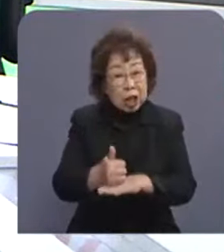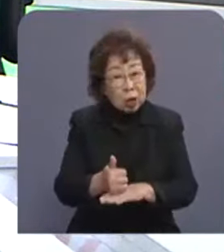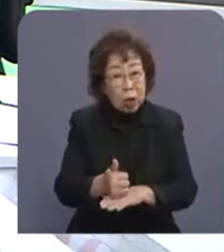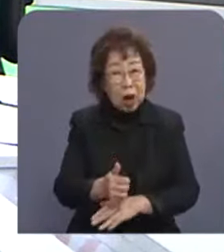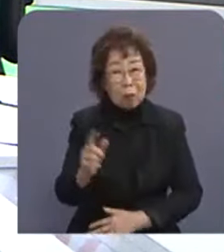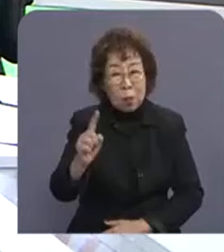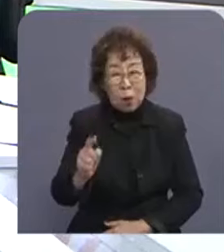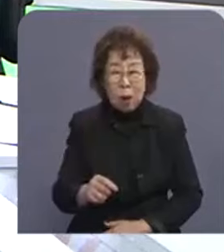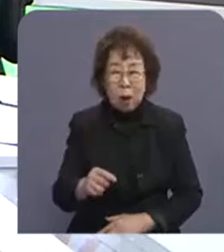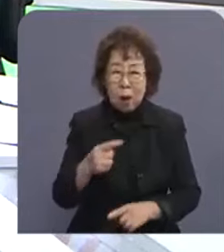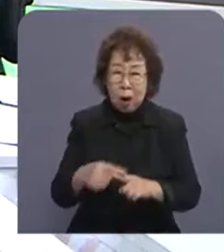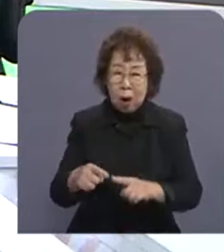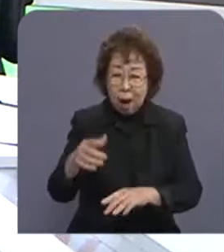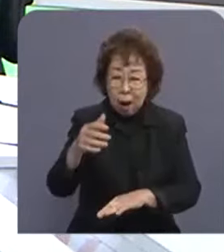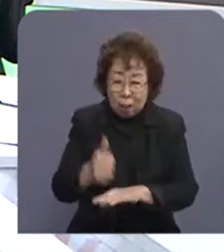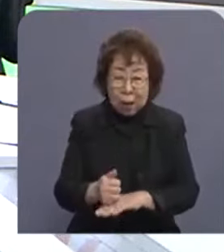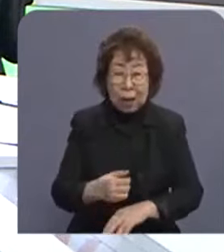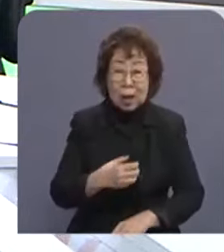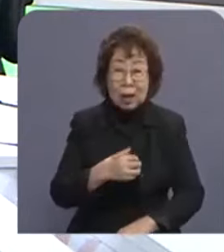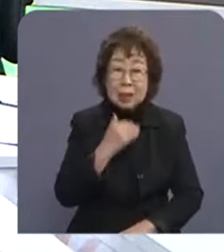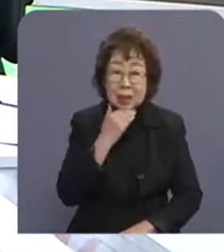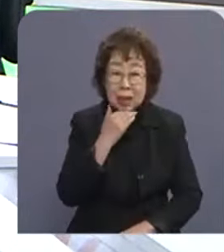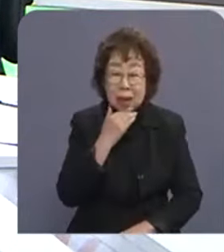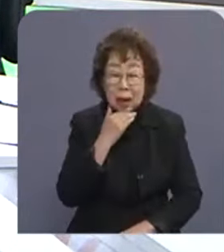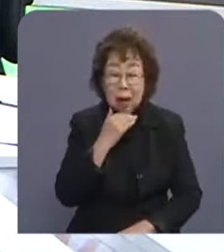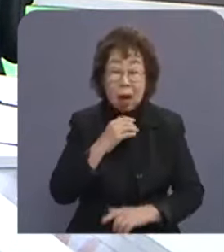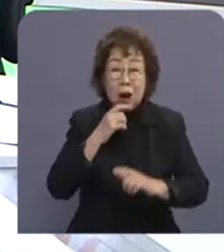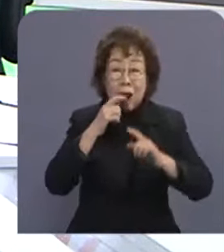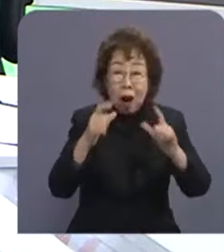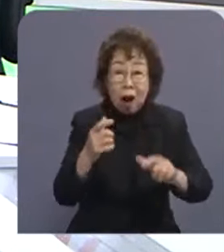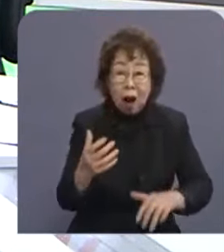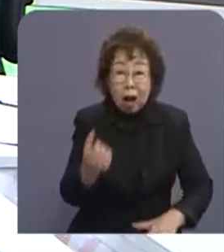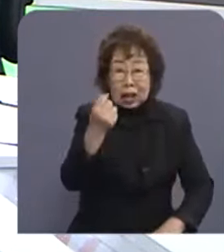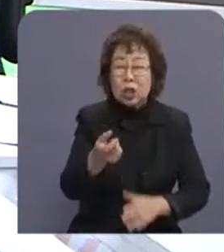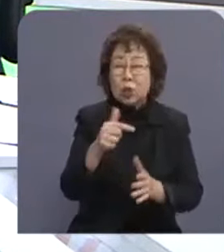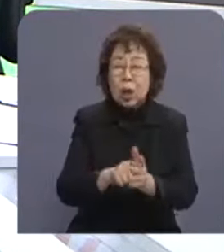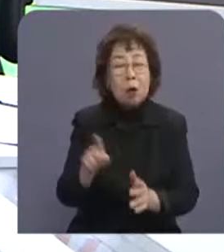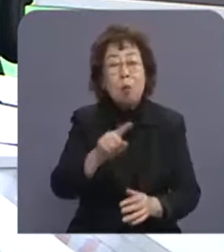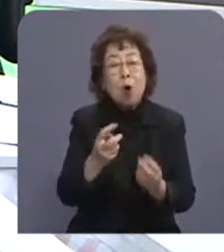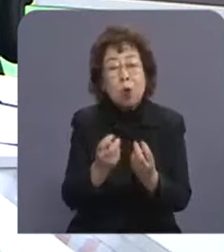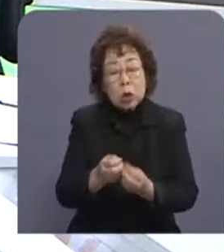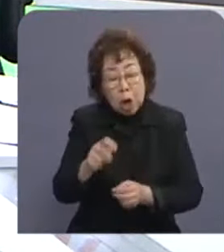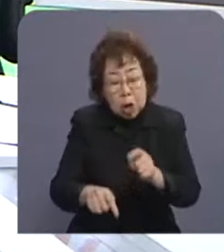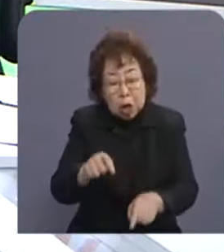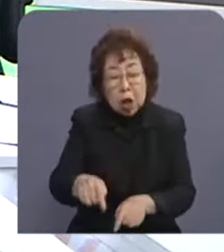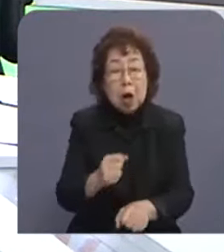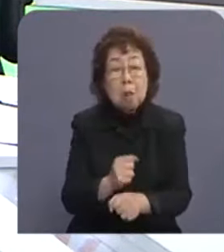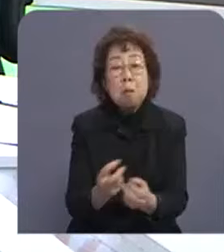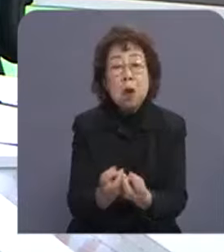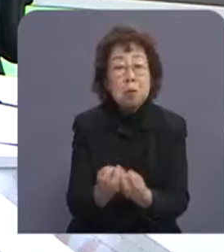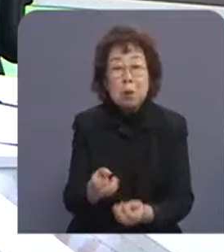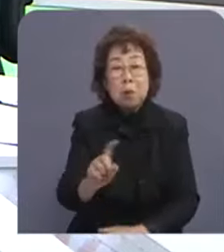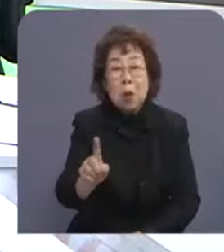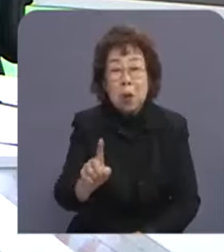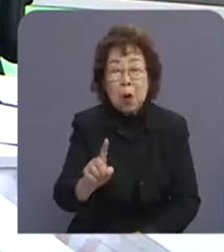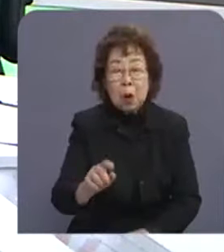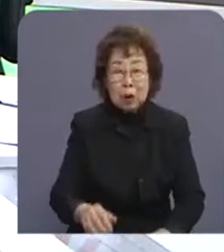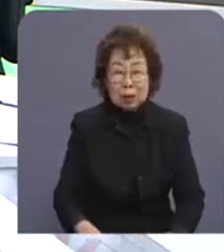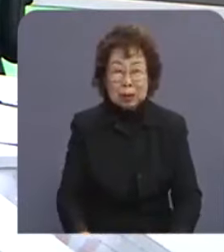그야말로 이제 단판을 시켜 되는 건데 선언을 넘어서려면 선언적 수준을 넘어서려면 구체적인 실행 방안이 나와야 되는 거죠 어떤